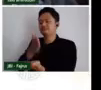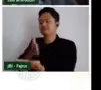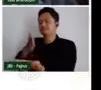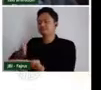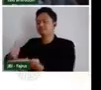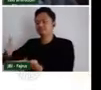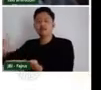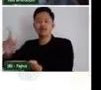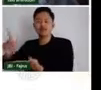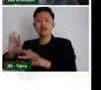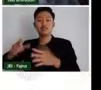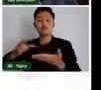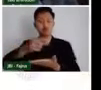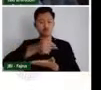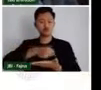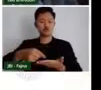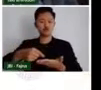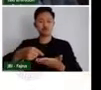ada yang bisa mengungkapkan